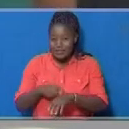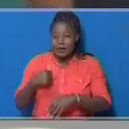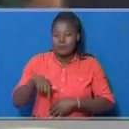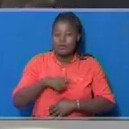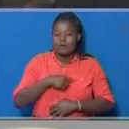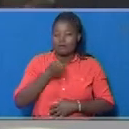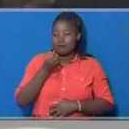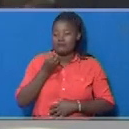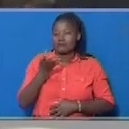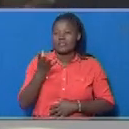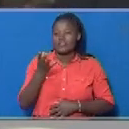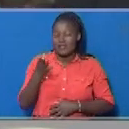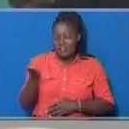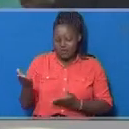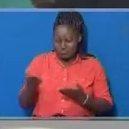na furaha